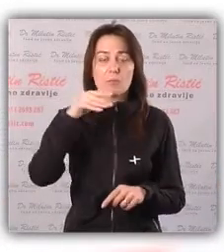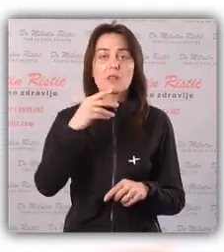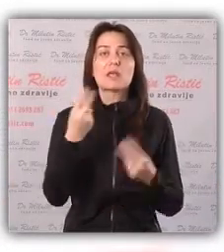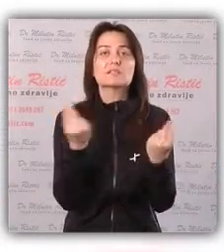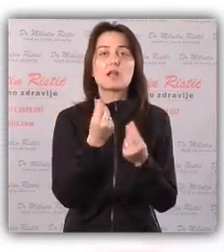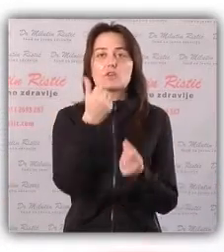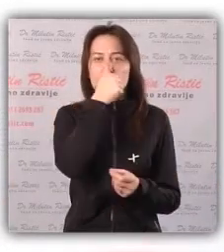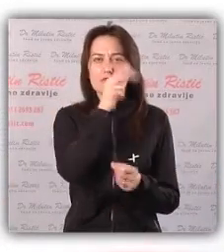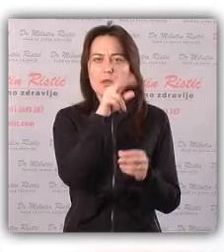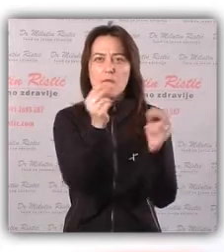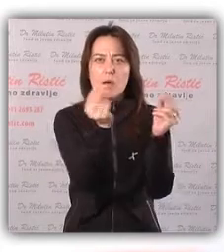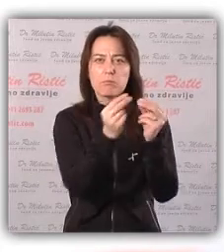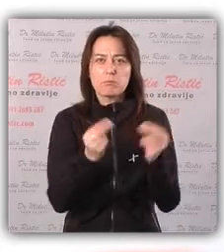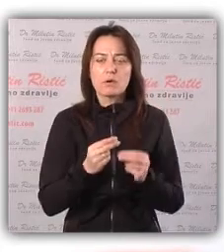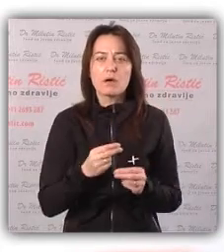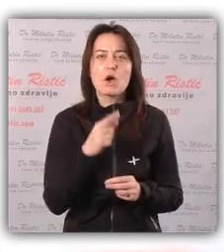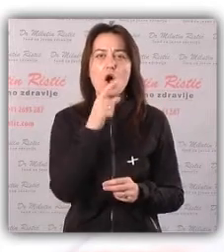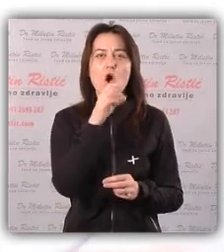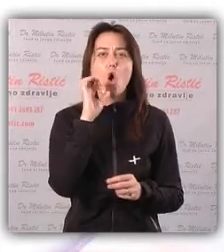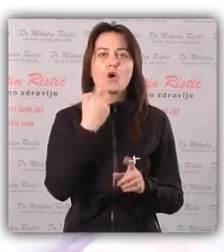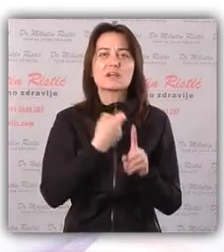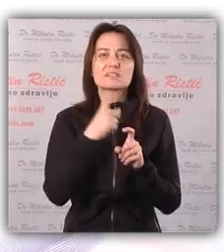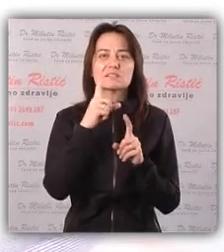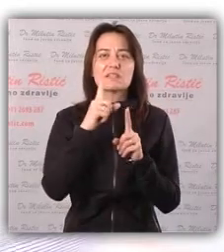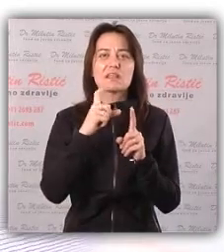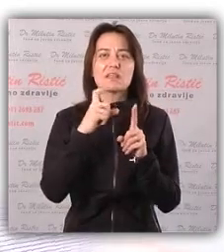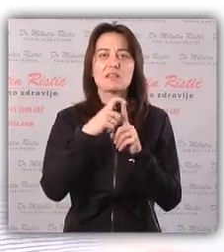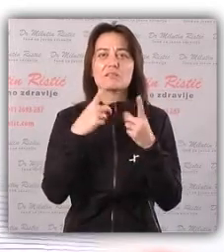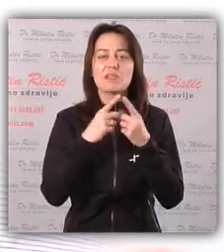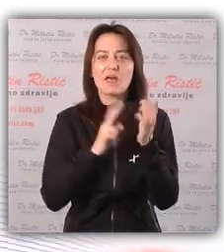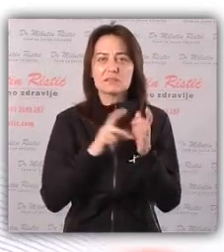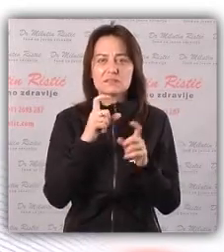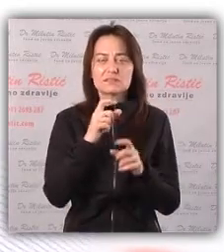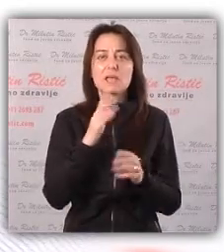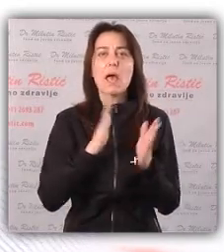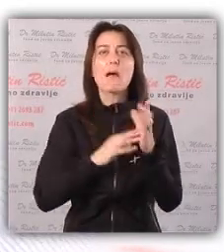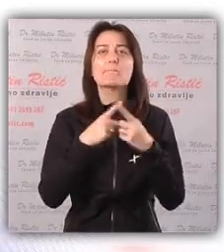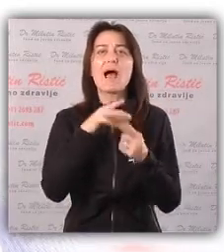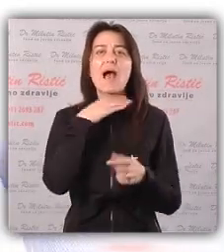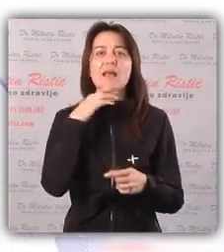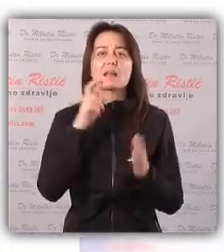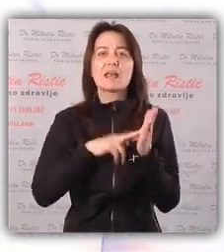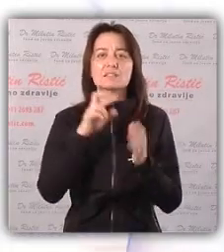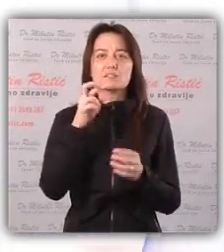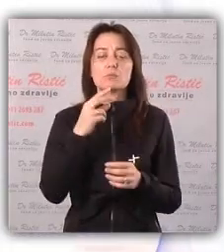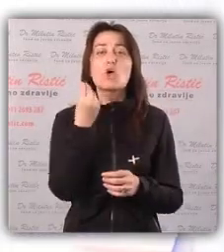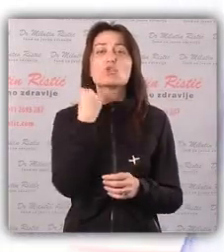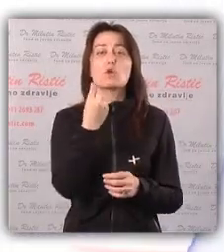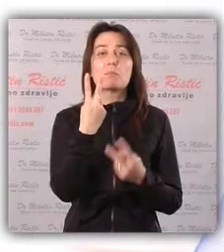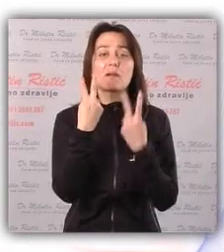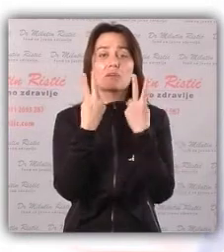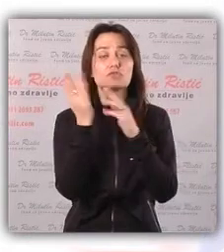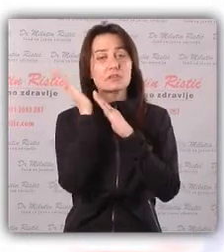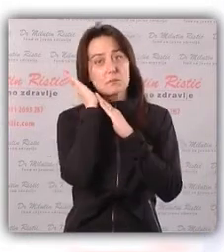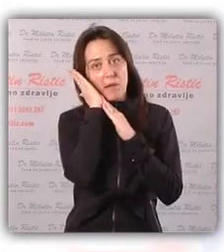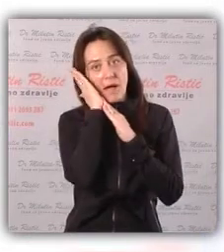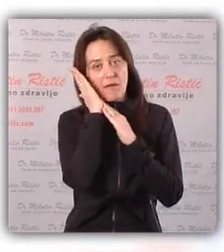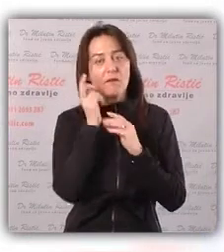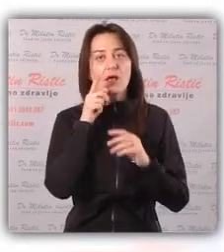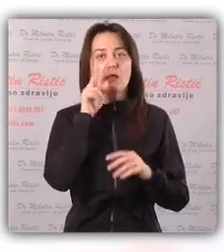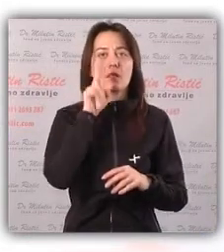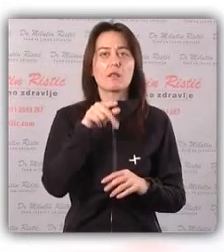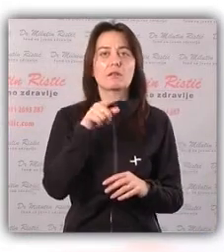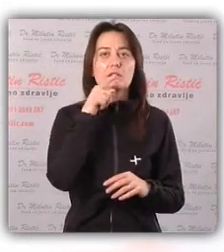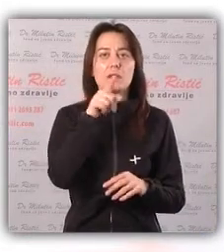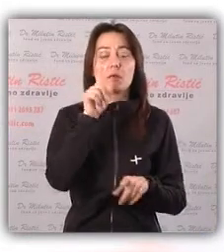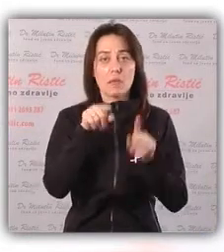na zelenu obojenu zbog toga što sadrži antioksidanse, alfa-linolnu kiselinu i magnezijum. Zatim je važno da dovoljno